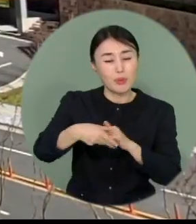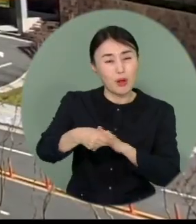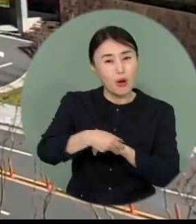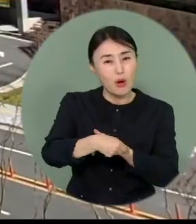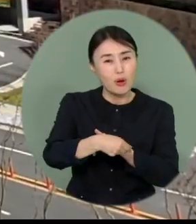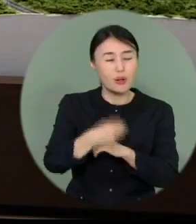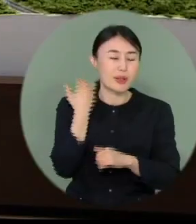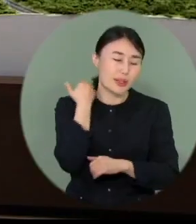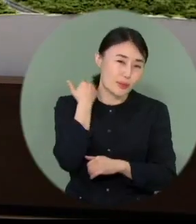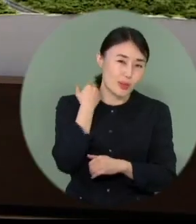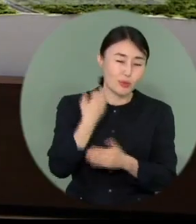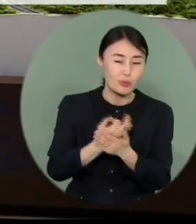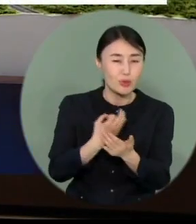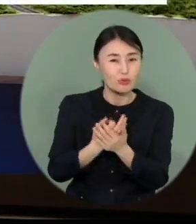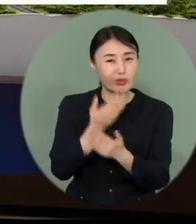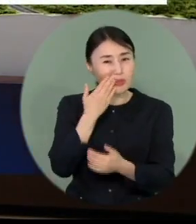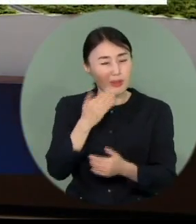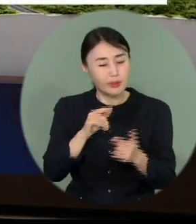대조적입니다